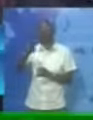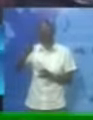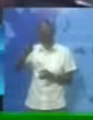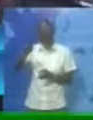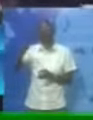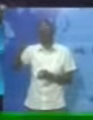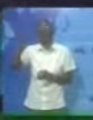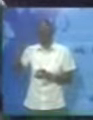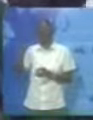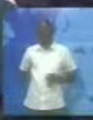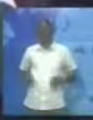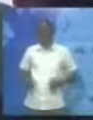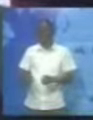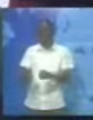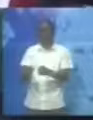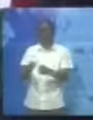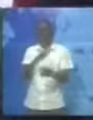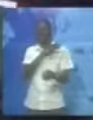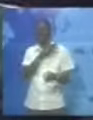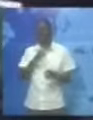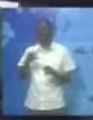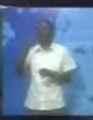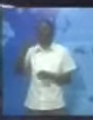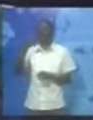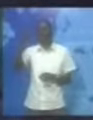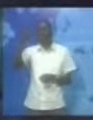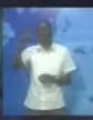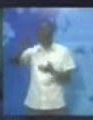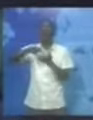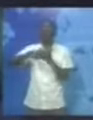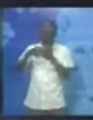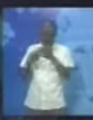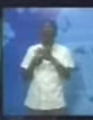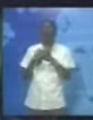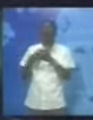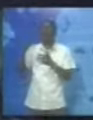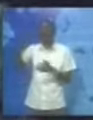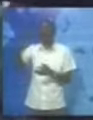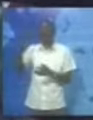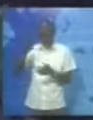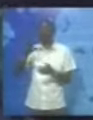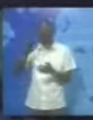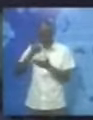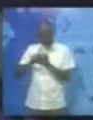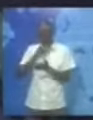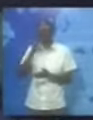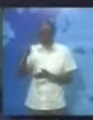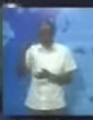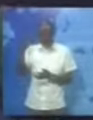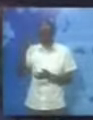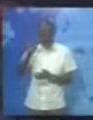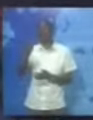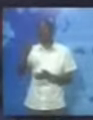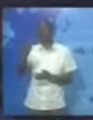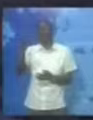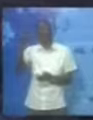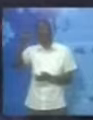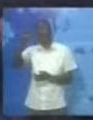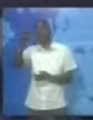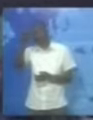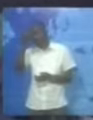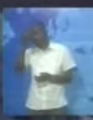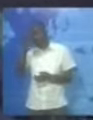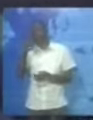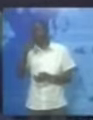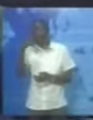d'Afrique de faire un effort un peu dans notre sens là, quoi. Et eux, ce n'est pas eux-mêmes qui vont faire ça, c'est l'État, les États